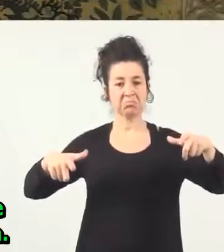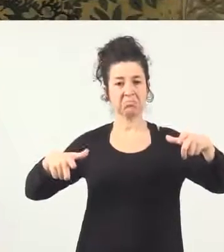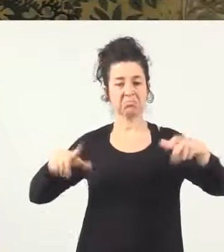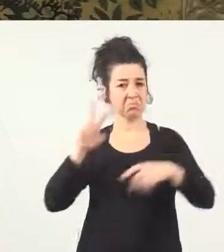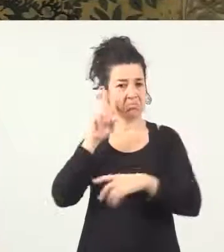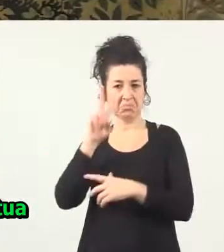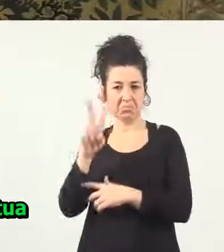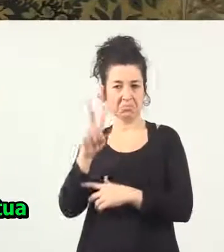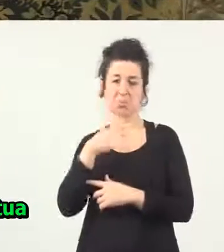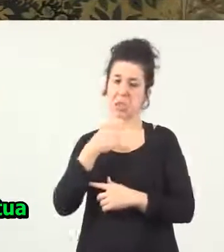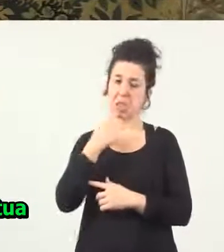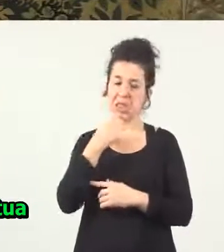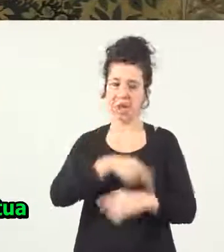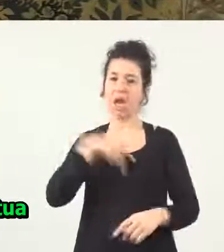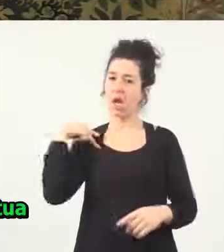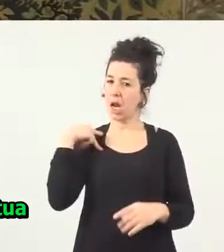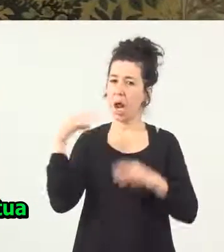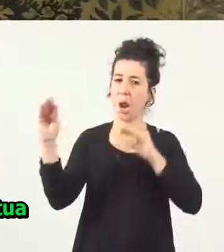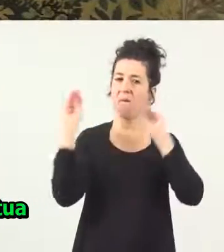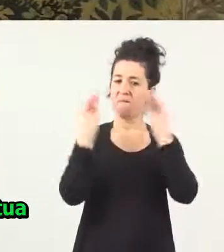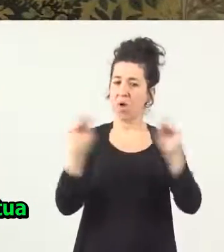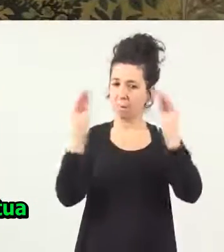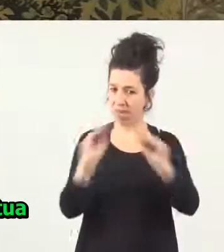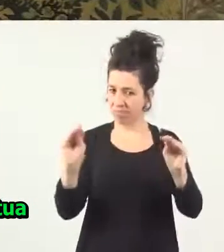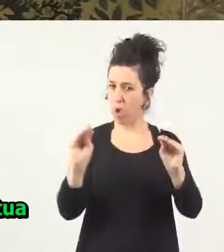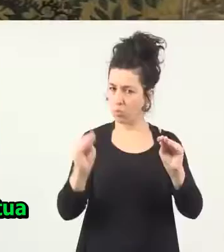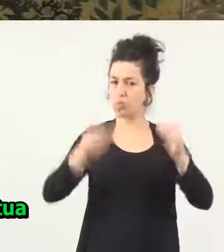ondo prestatuak, batzutan, prestakuntza eta gero